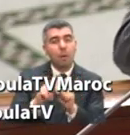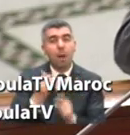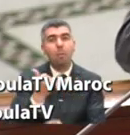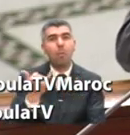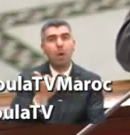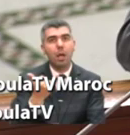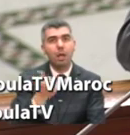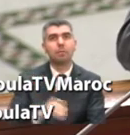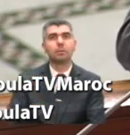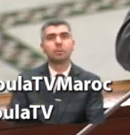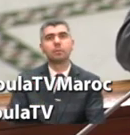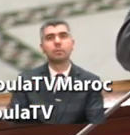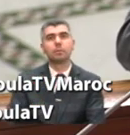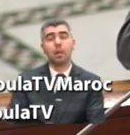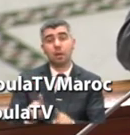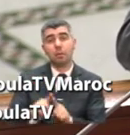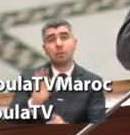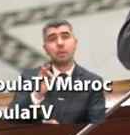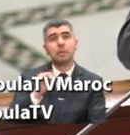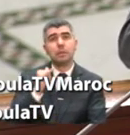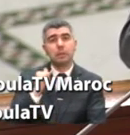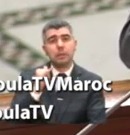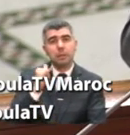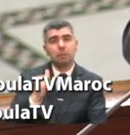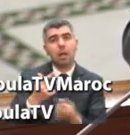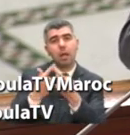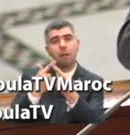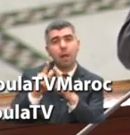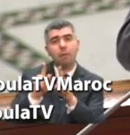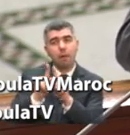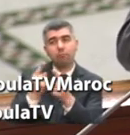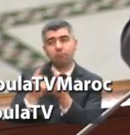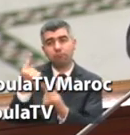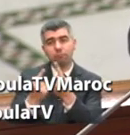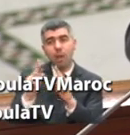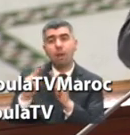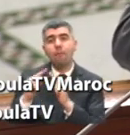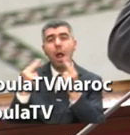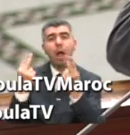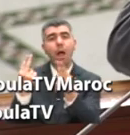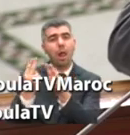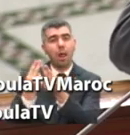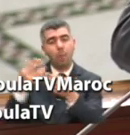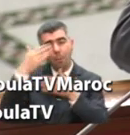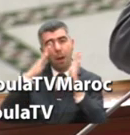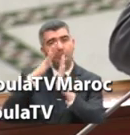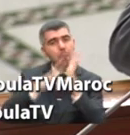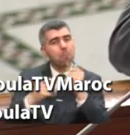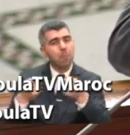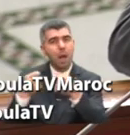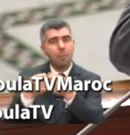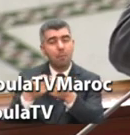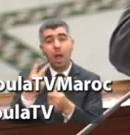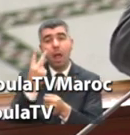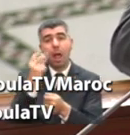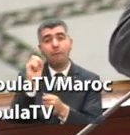مهمه وضروريه، خاصه ان بلادنا كتعرف تطورات كبيره والعالم كله تعرف تطور. من 2002 الوزاره